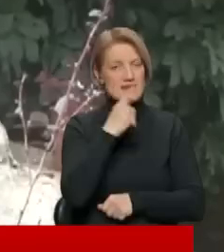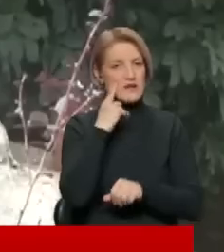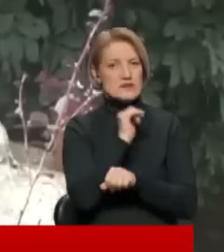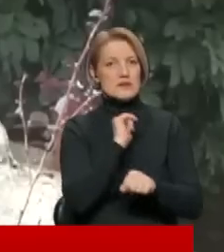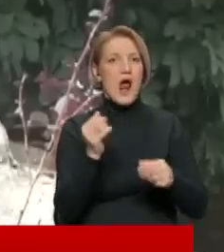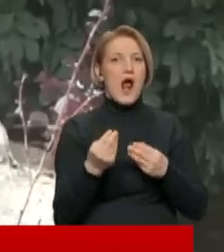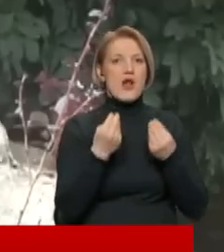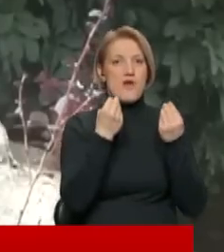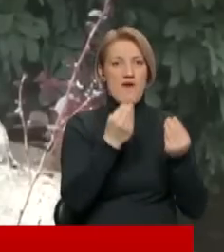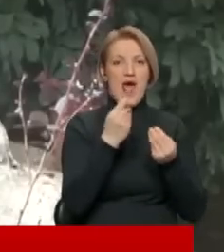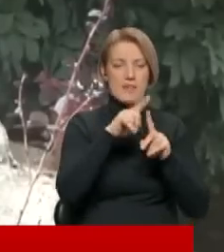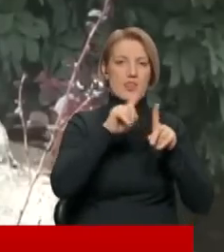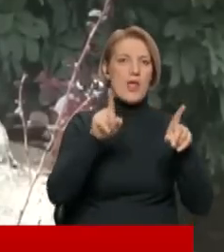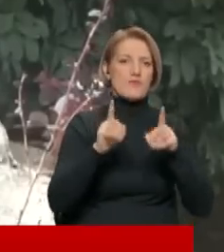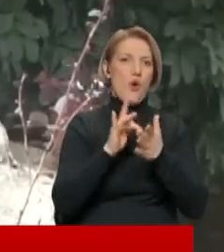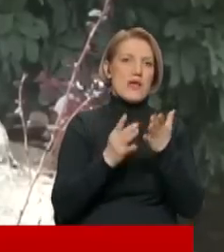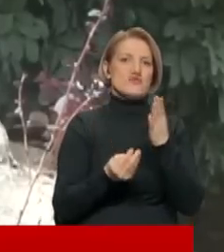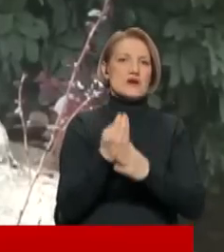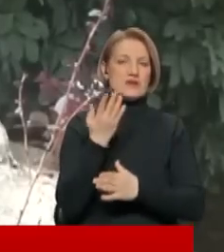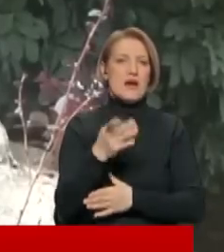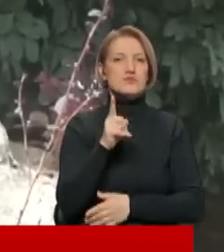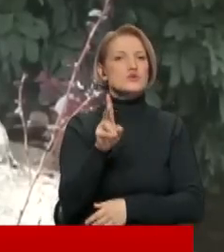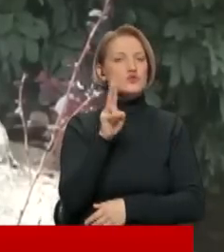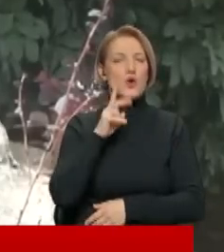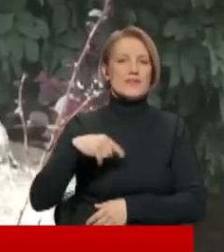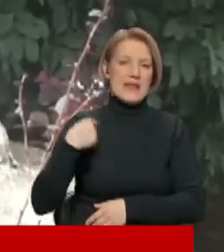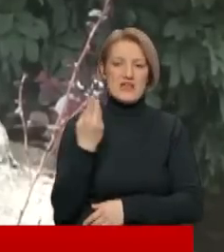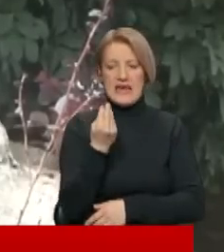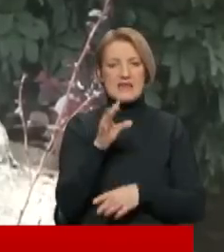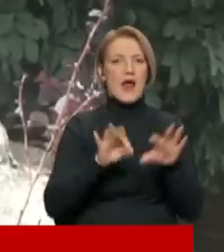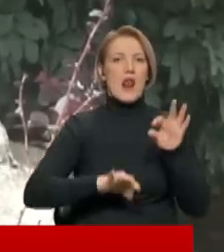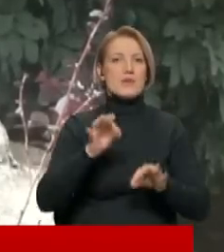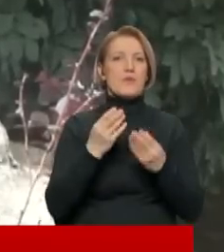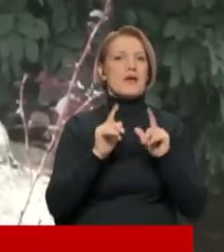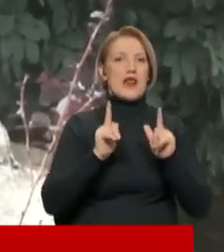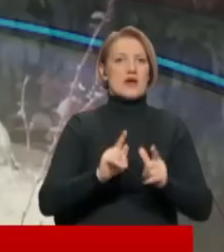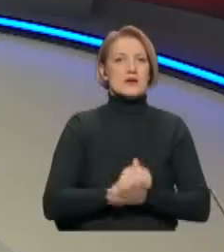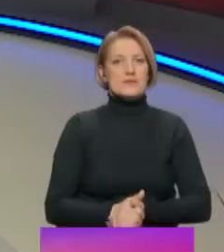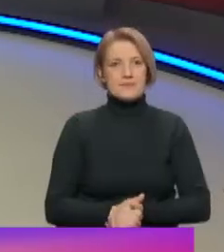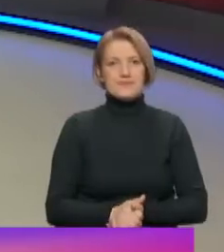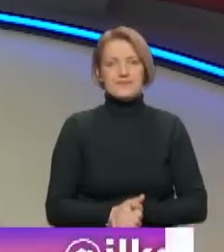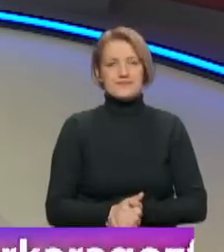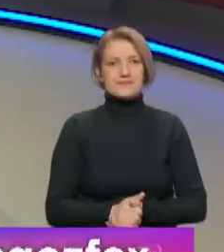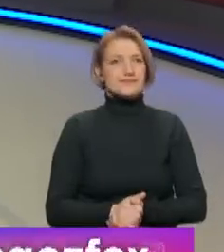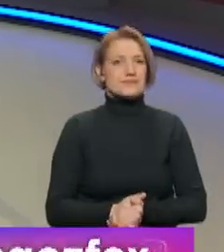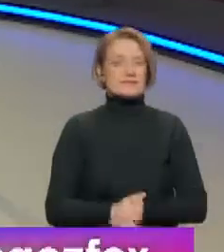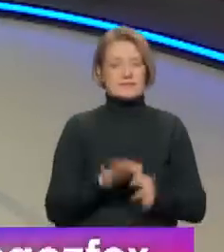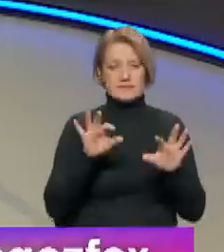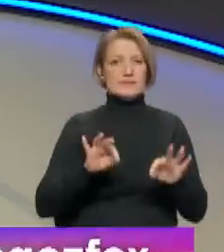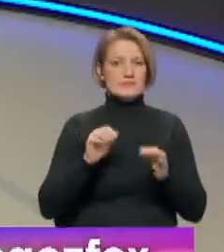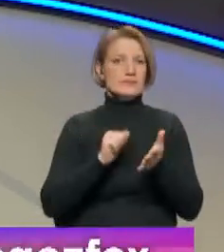zarar veren bir tablo ortaya çıkaracaklar bunun son derece iyi değerlendirilmesi gerekir şimdi